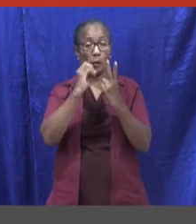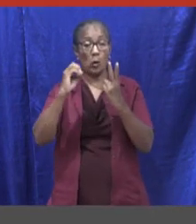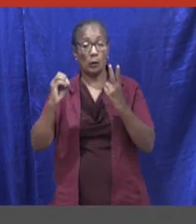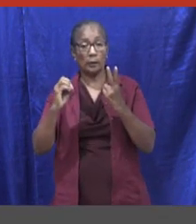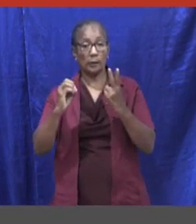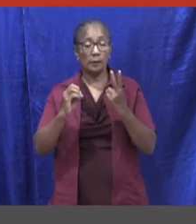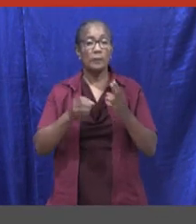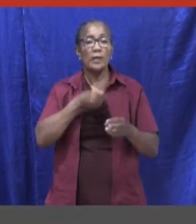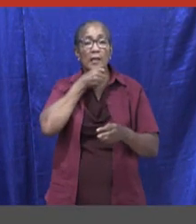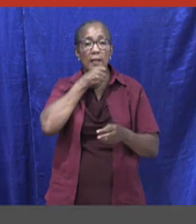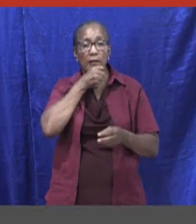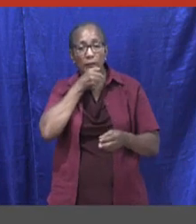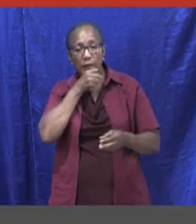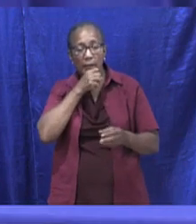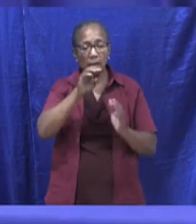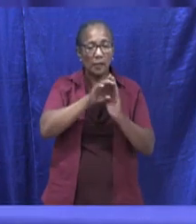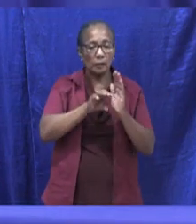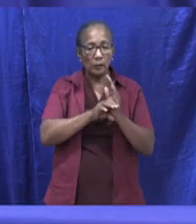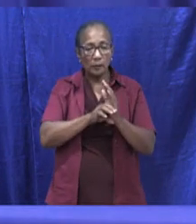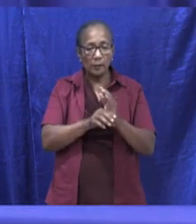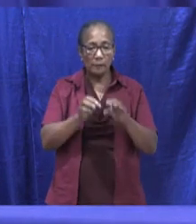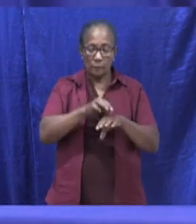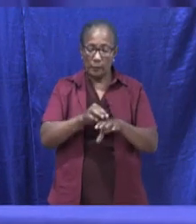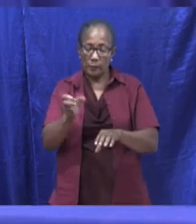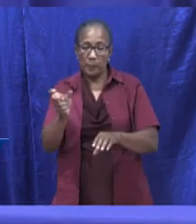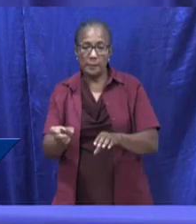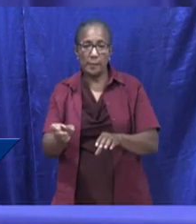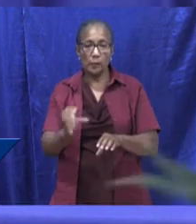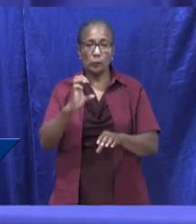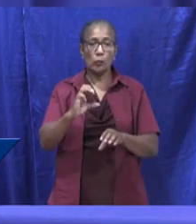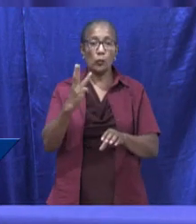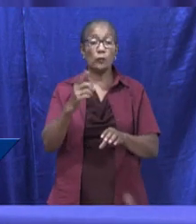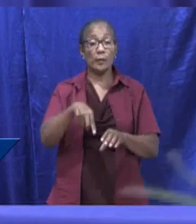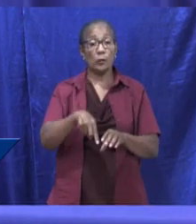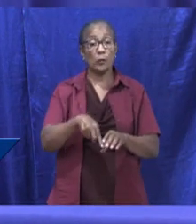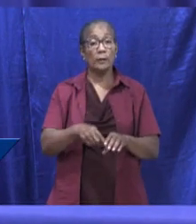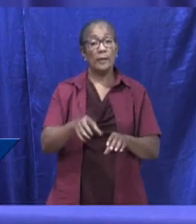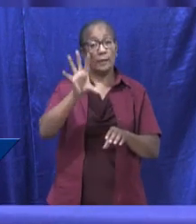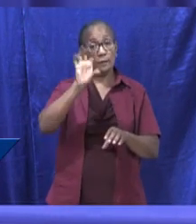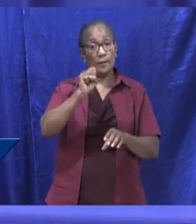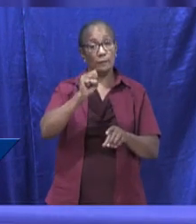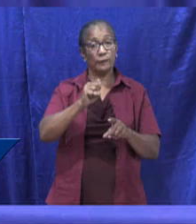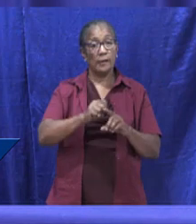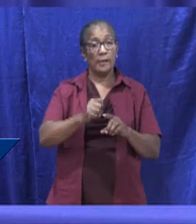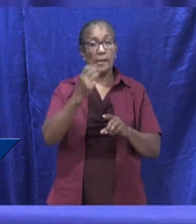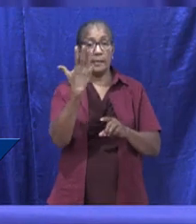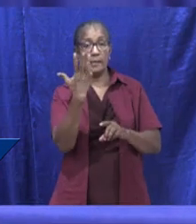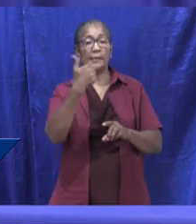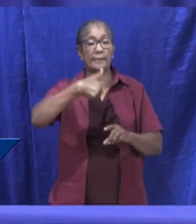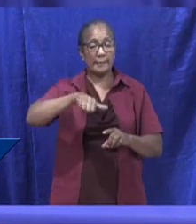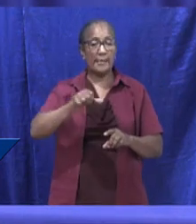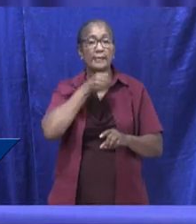leeftijdscategorie waarin de patiënten die positief bevonden zijn van COVID zijn in de 50 en de 69